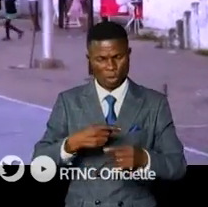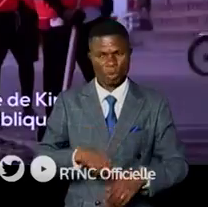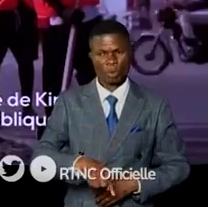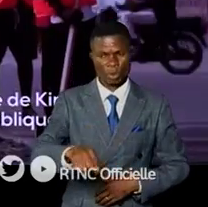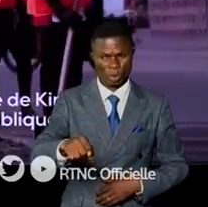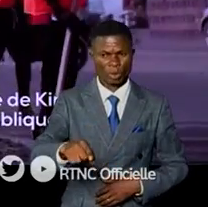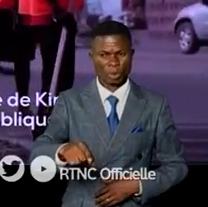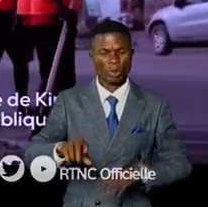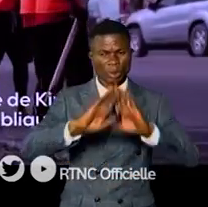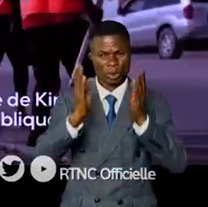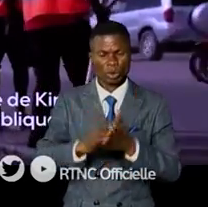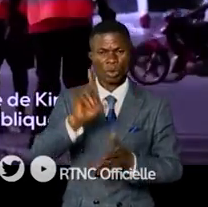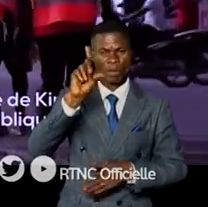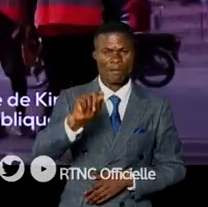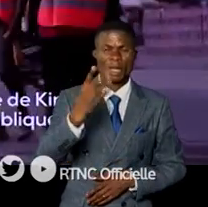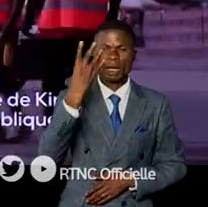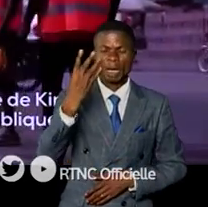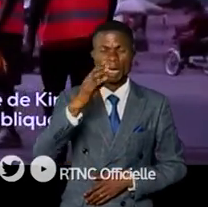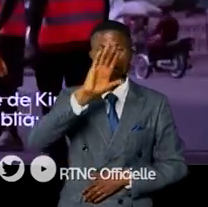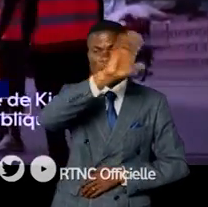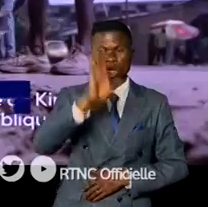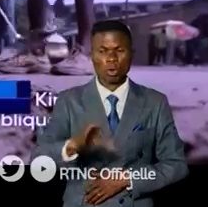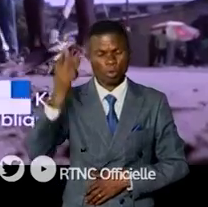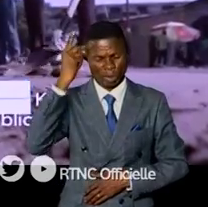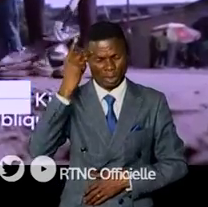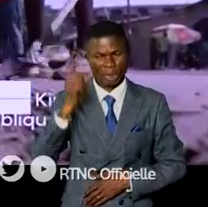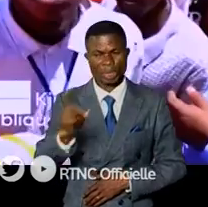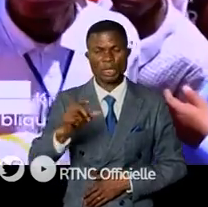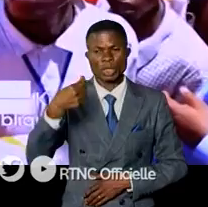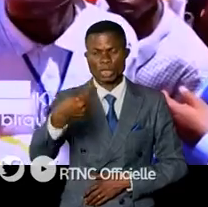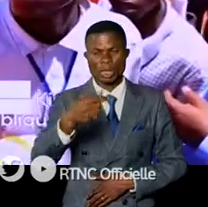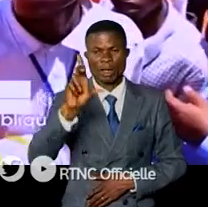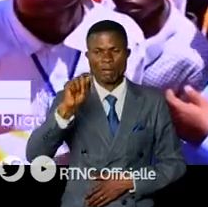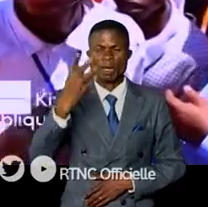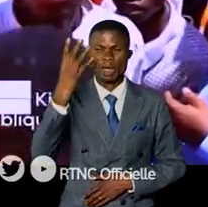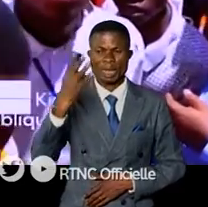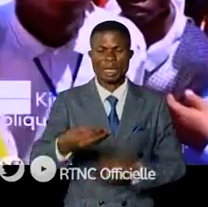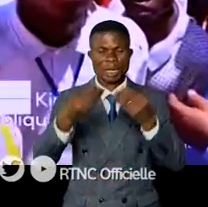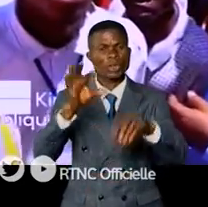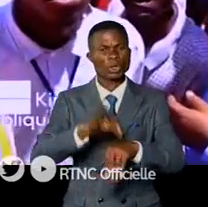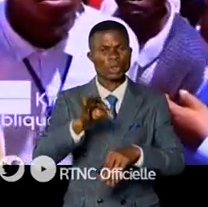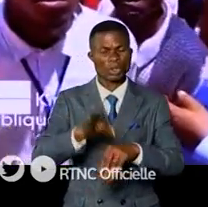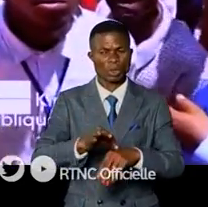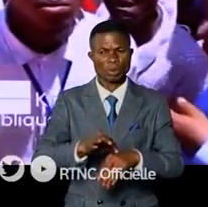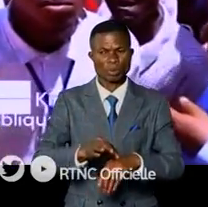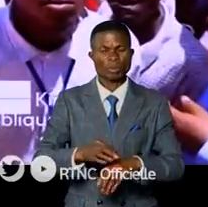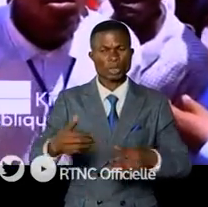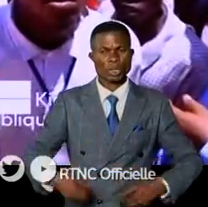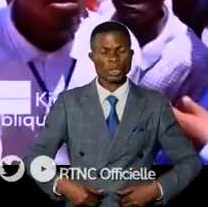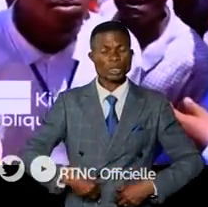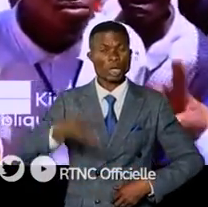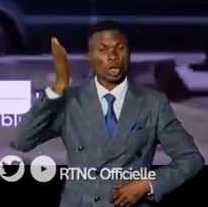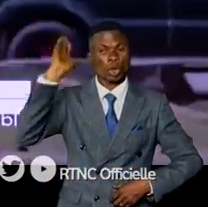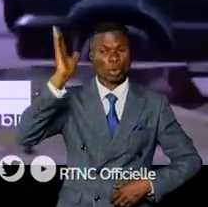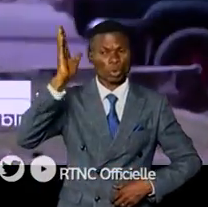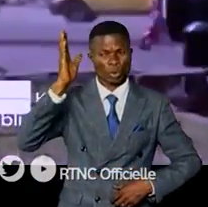Kauka. Toutes les 24 communes de Kinshasa sont concernées. Le G24 a donné une occasion rêvée à ces jeunes délinquants